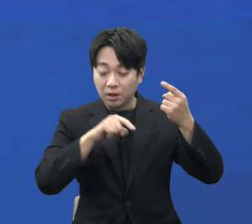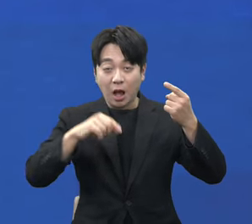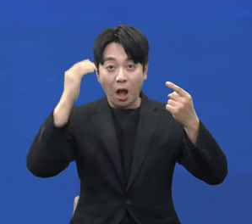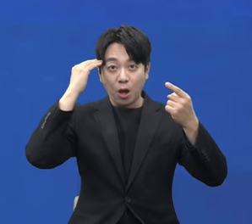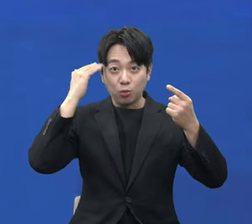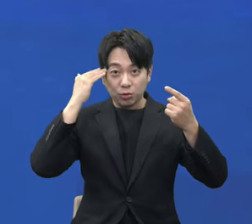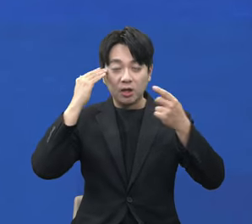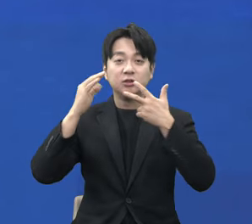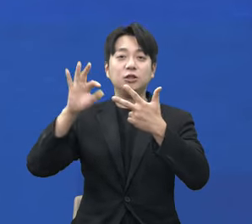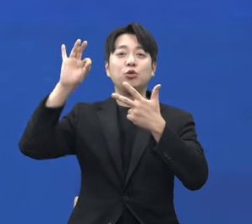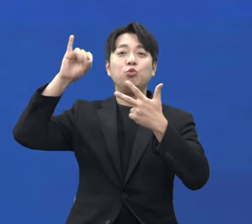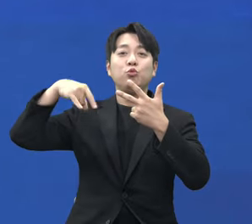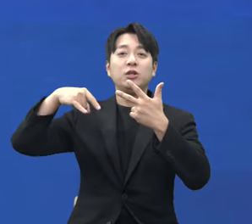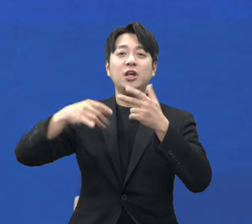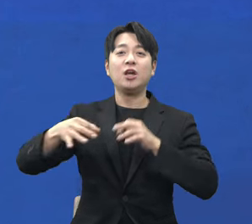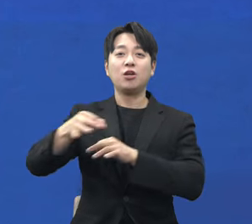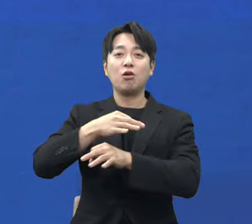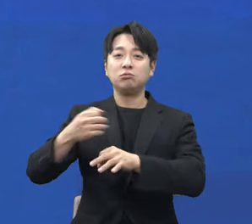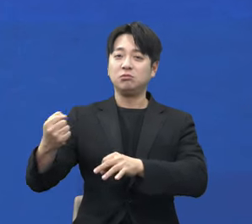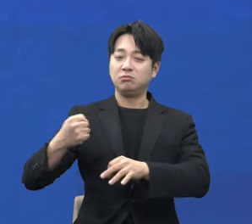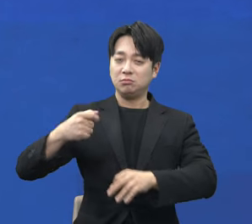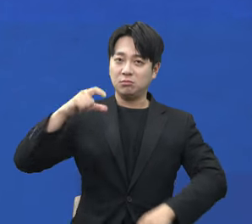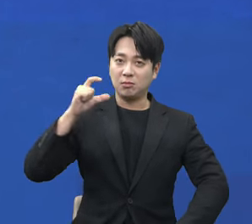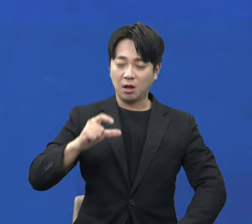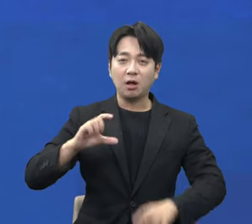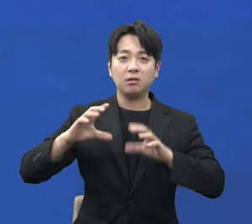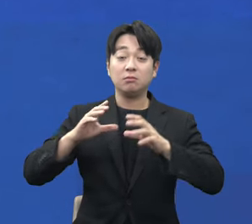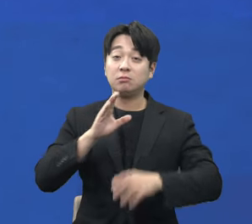우리나라의 경제의 주체일 수밖에 없습니다.